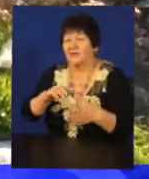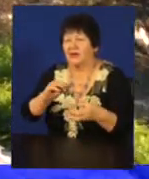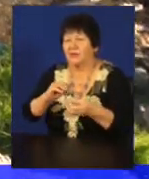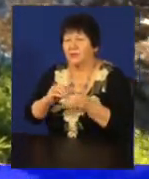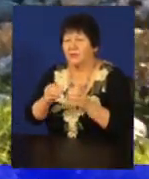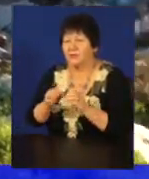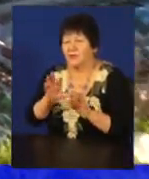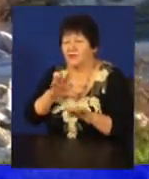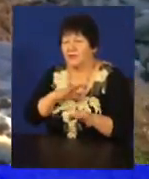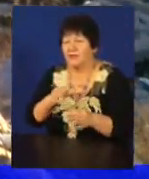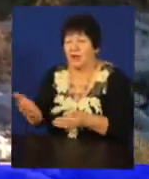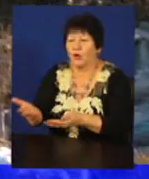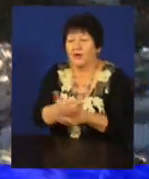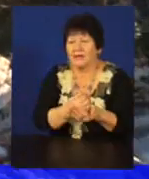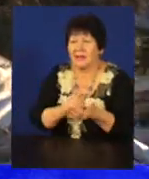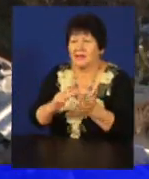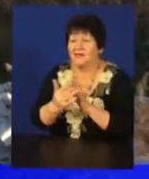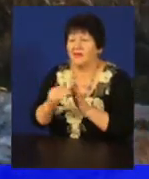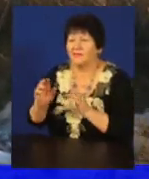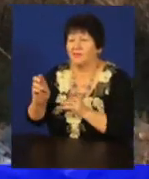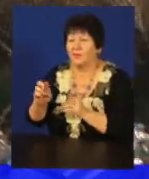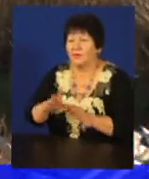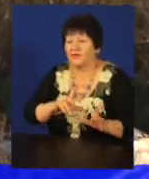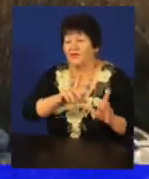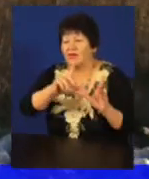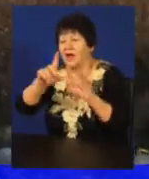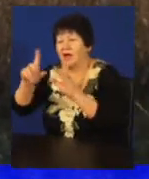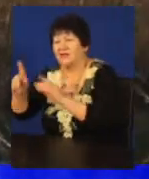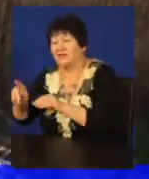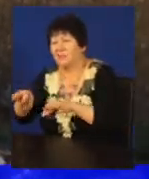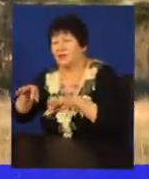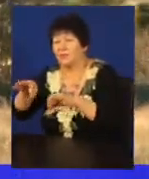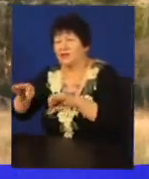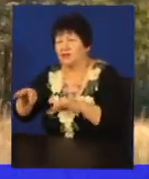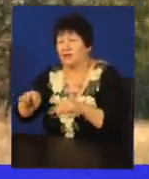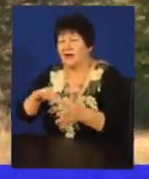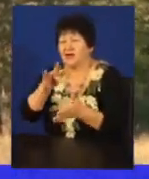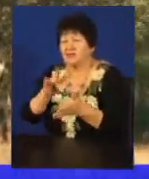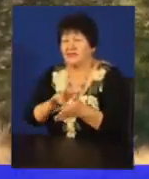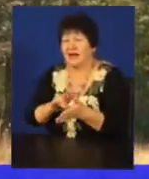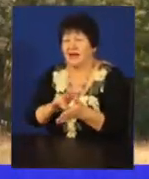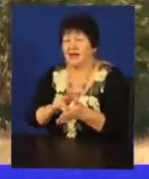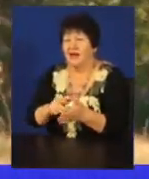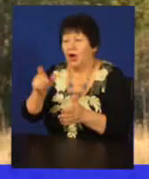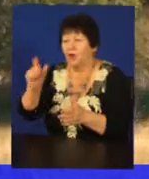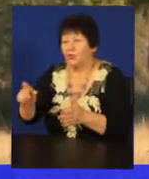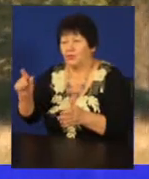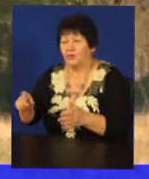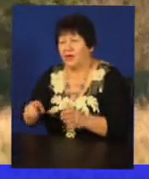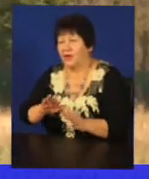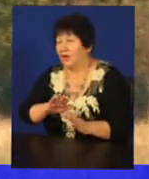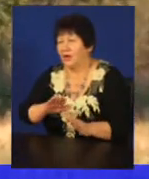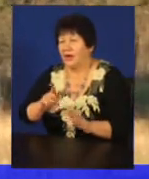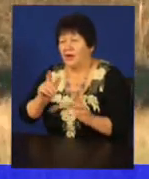fie colectate de servicii publice Cimișlia și transportate la groapa centralizată de deșeuri a orașului. Locuitorii satului sunt de acord